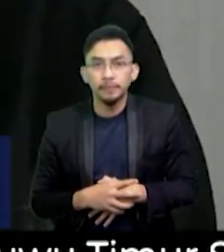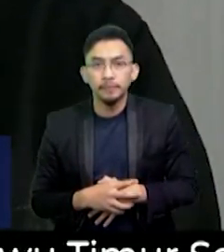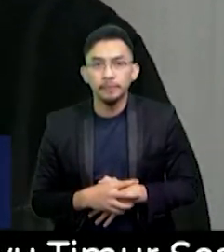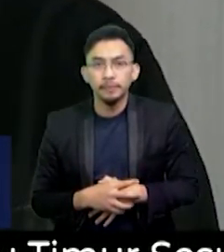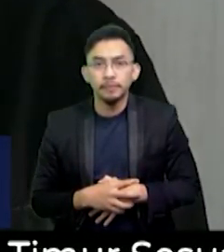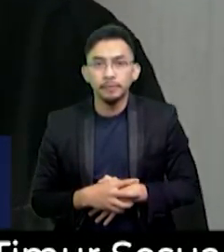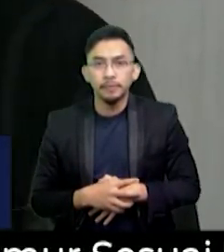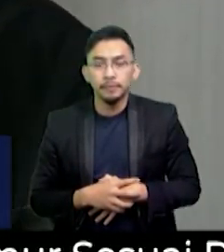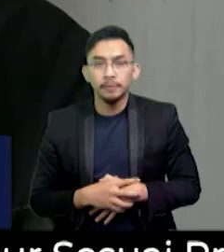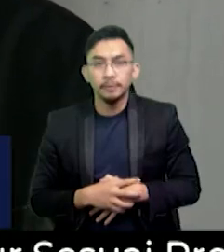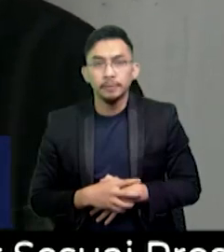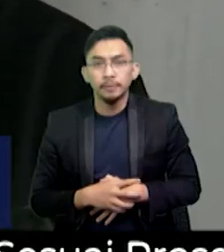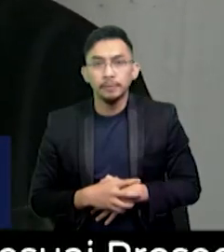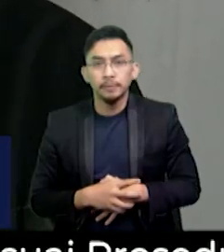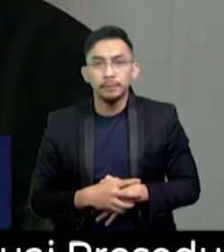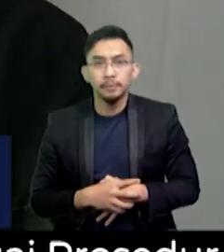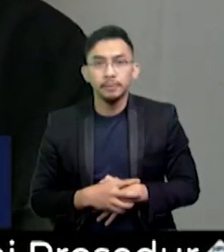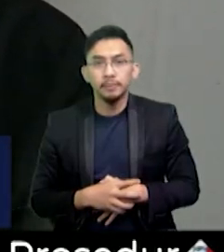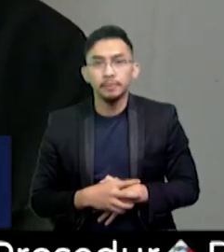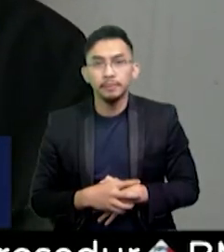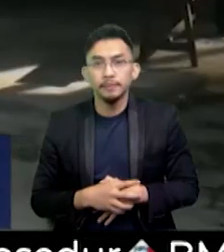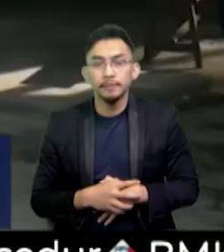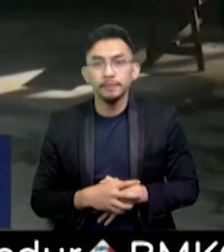Banyak yang melakukan tindakan kepada ibu